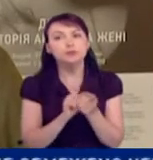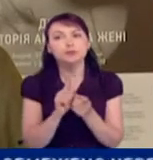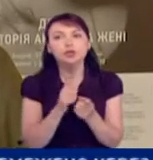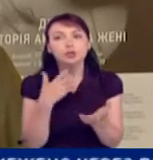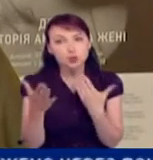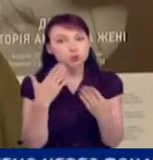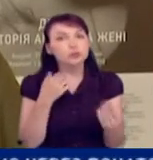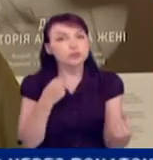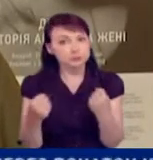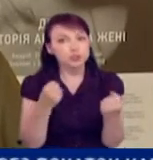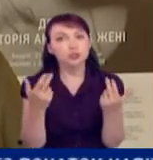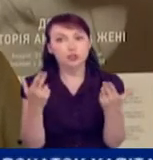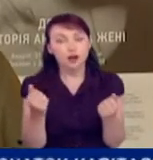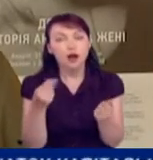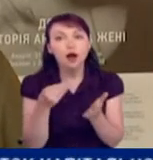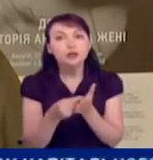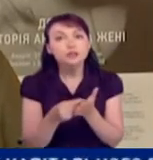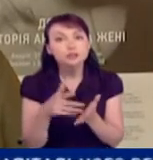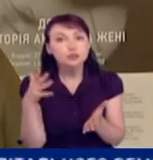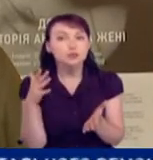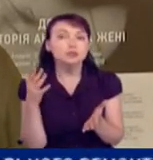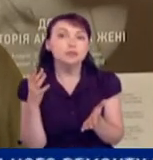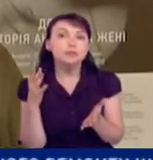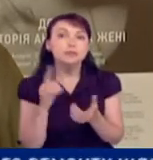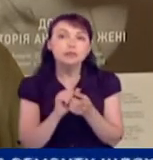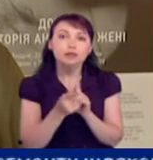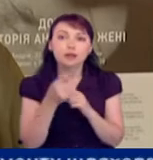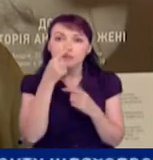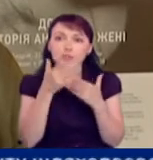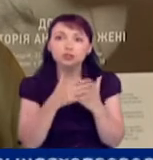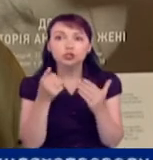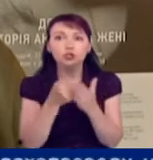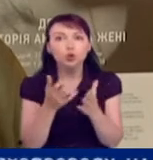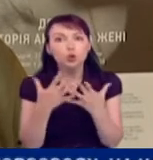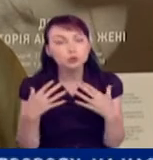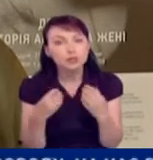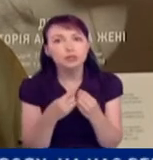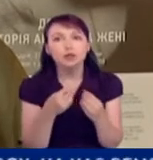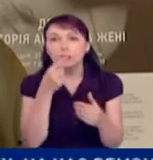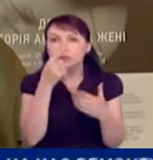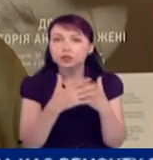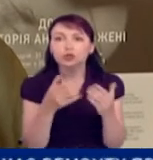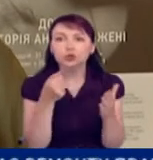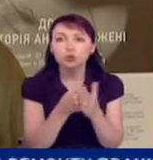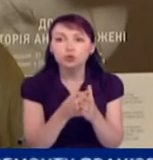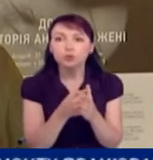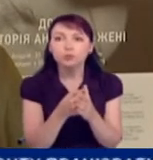Стосунки зміцнішали, а цінності, скажімо, вони стали ближче до родини і ближче до